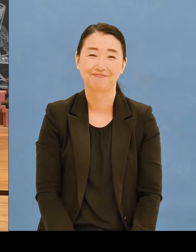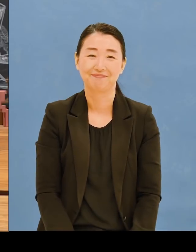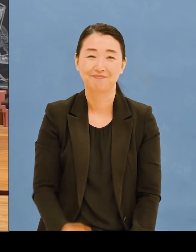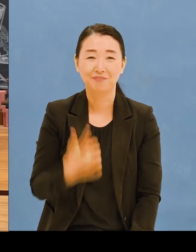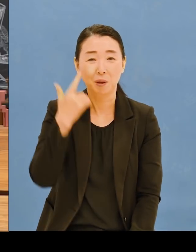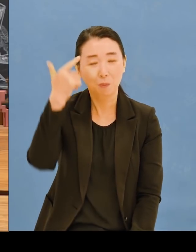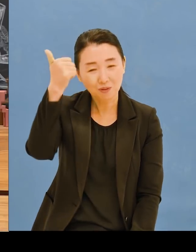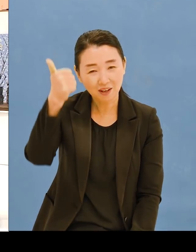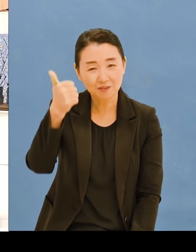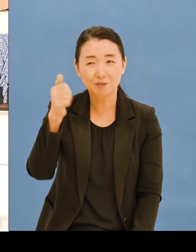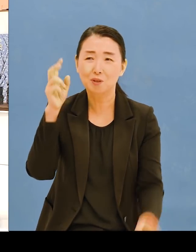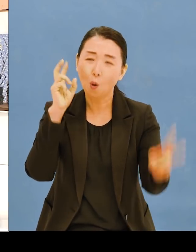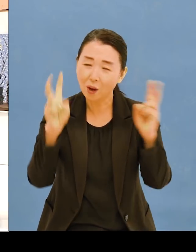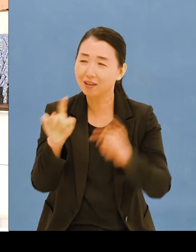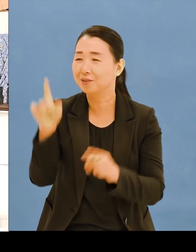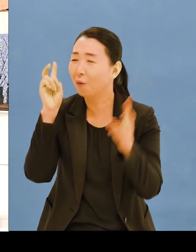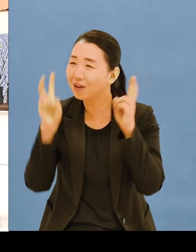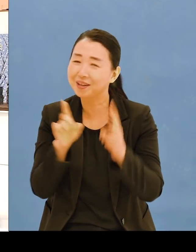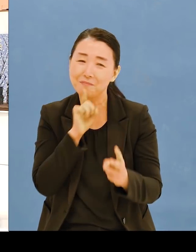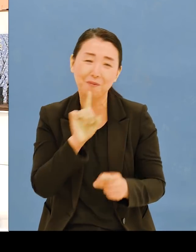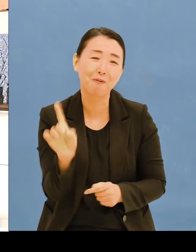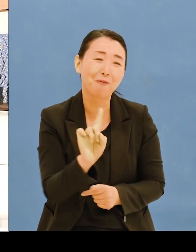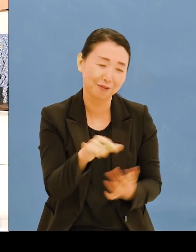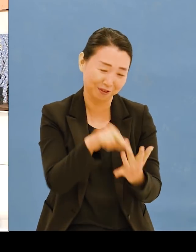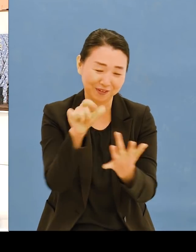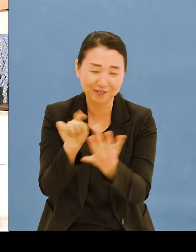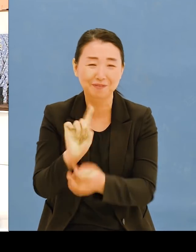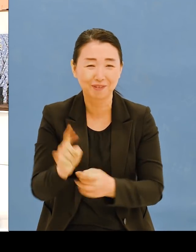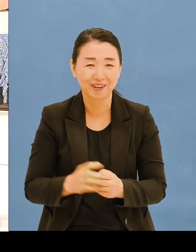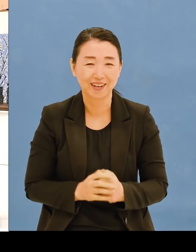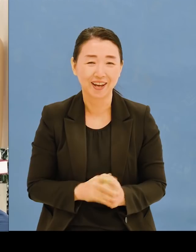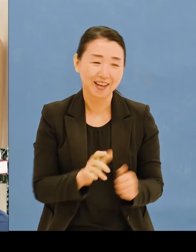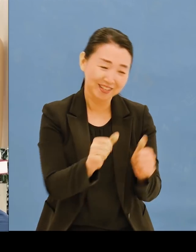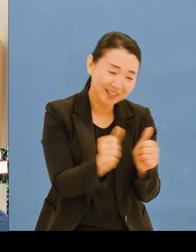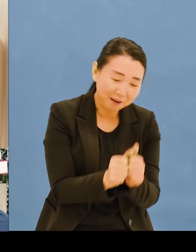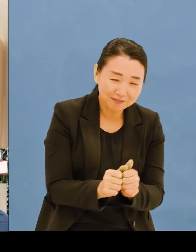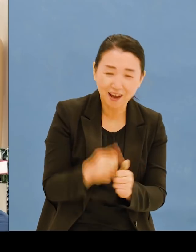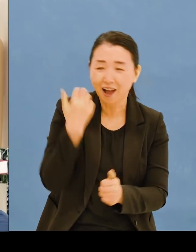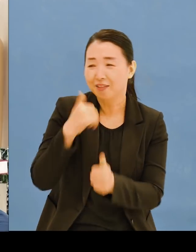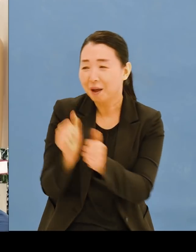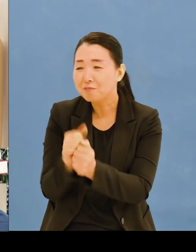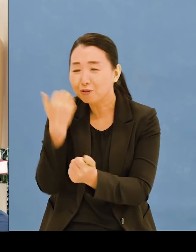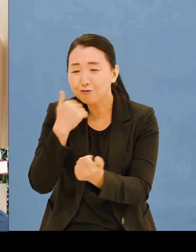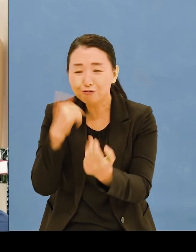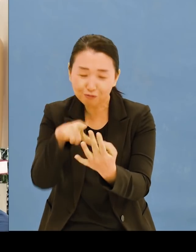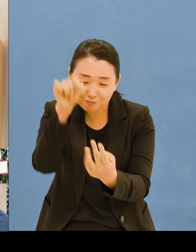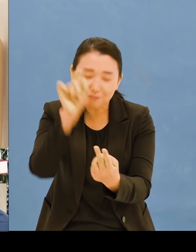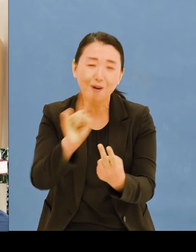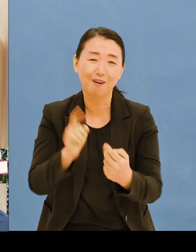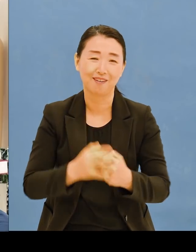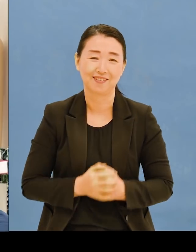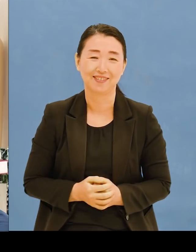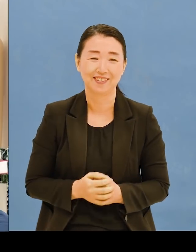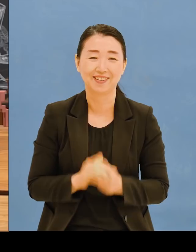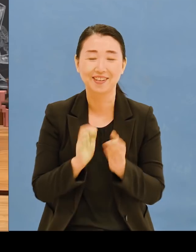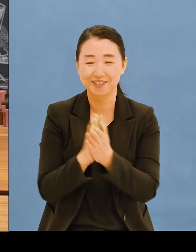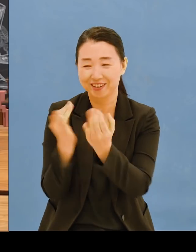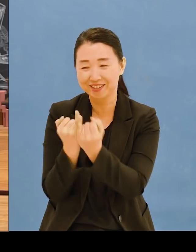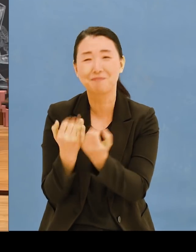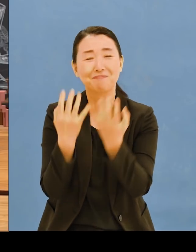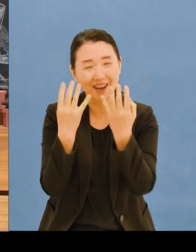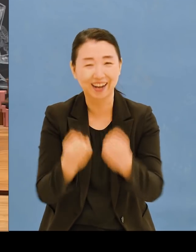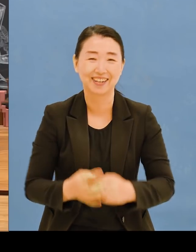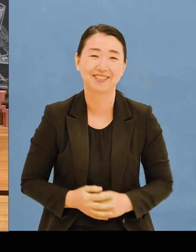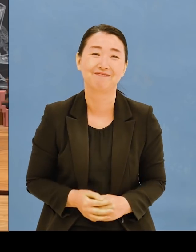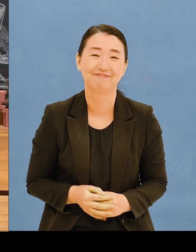그래요. 네, 목사님 이 회사일까요? 저 회사? 그렇죠. 이제 예를 들면 하나님 요거 남자일까요? 저 네. 남자일까요? 이렇게 기도하는 우리 자매들도